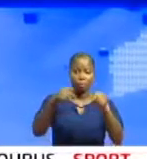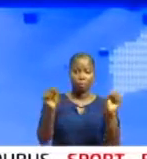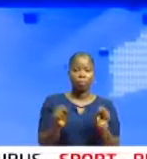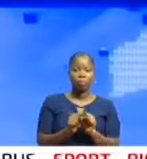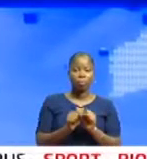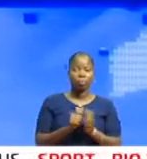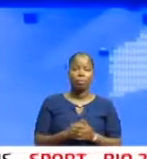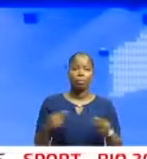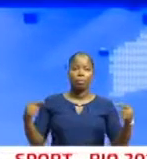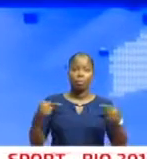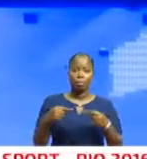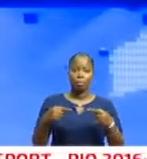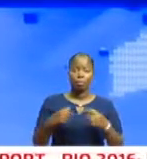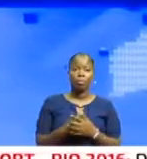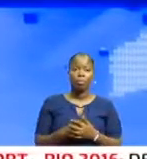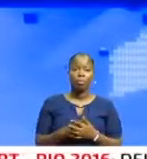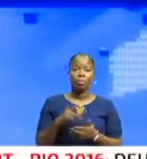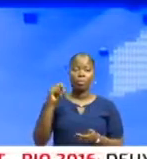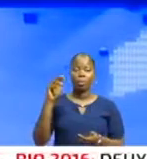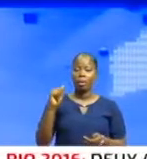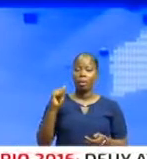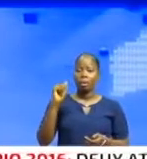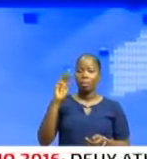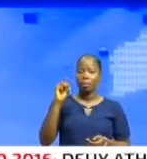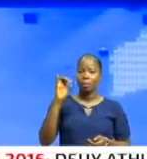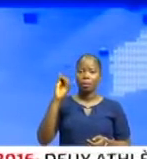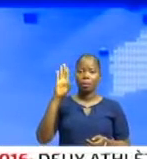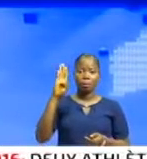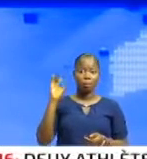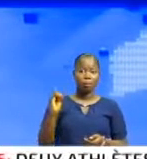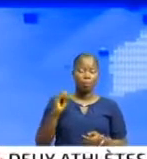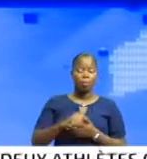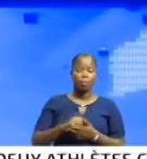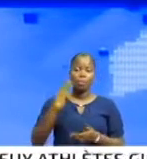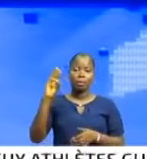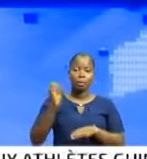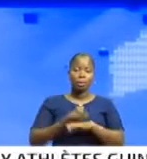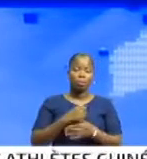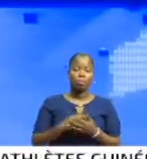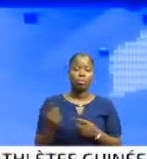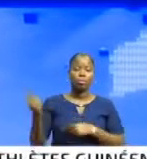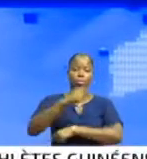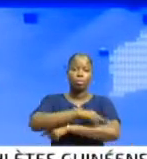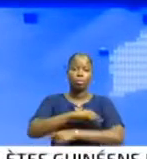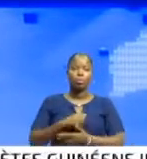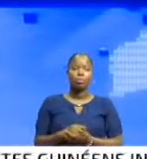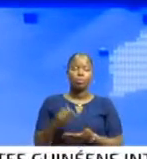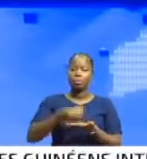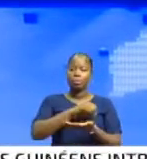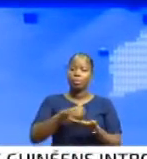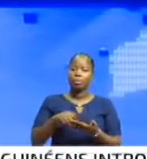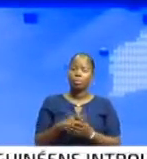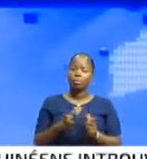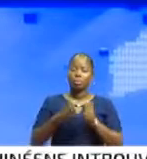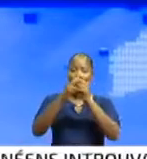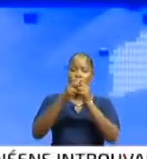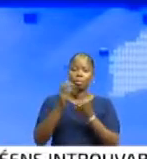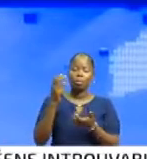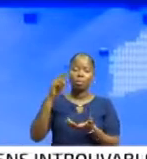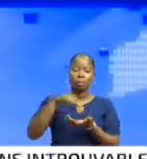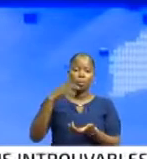rencontre contre la namibie ce samedi un match comptant pour la 6e journée des éliminatoires de la can 2017 seuls quatorze